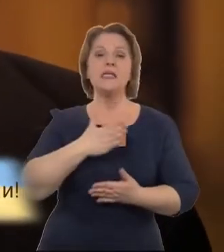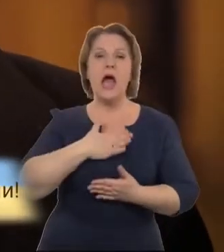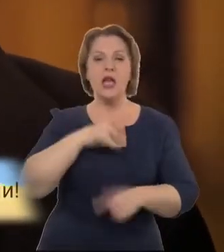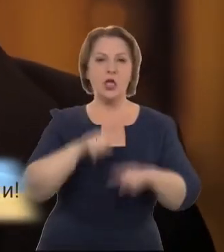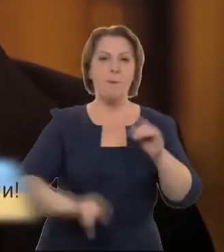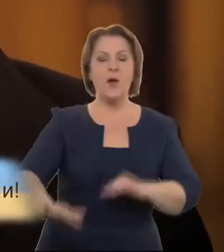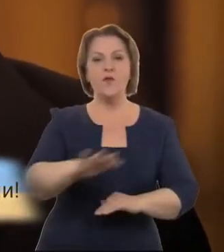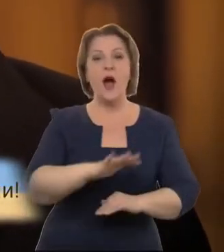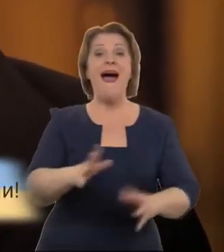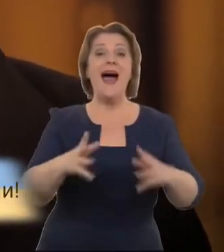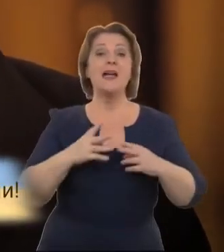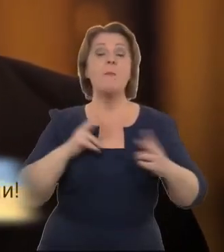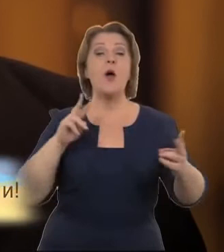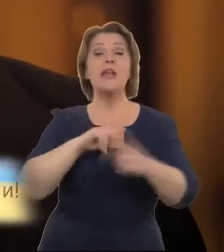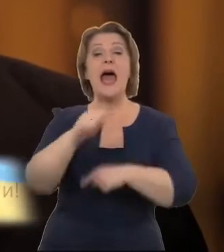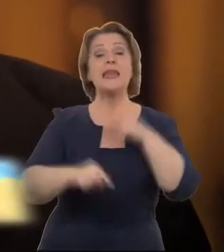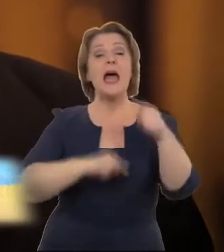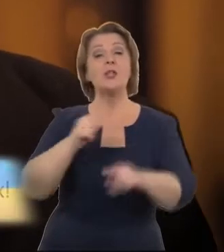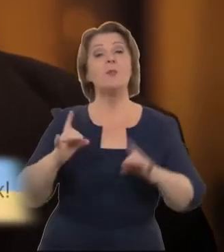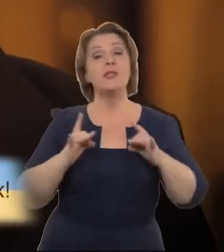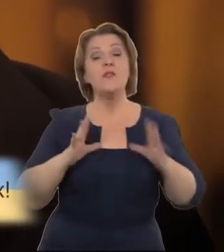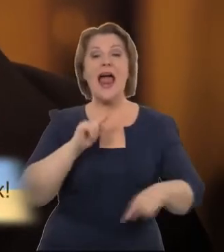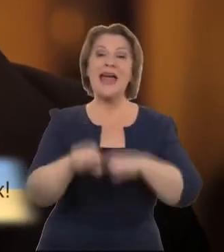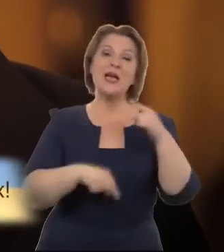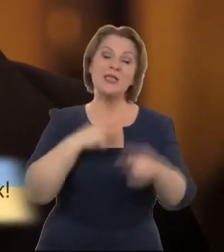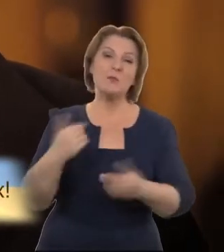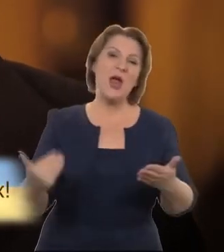душманы озы ветанымыздан хваларық. Ве